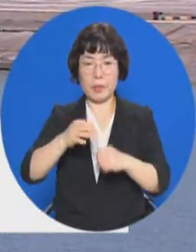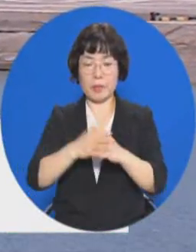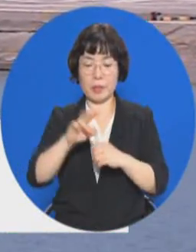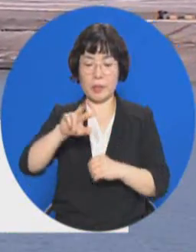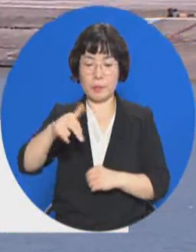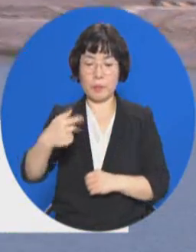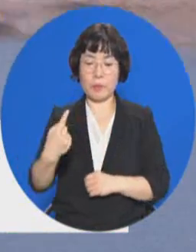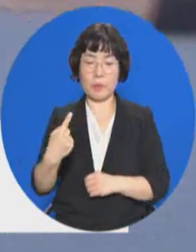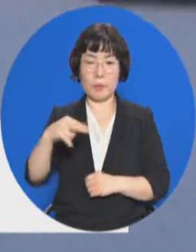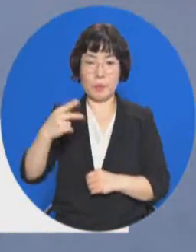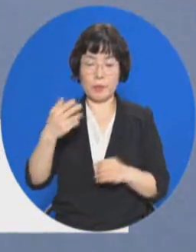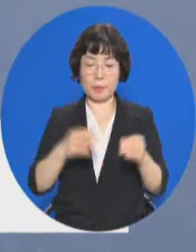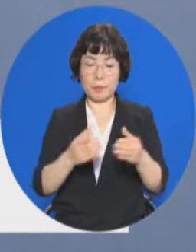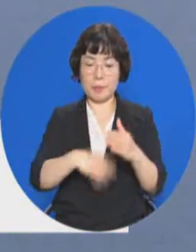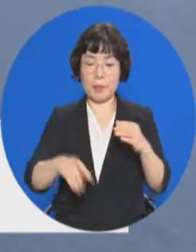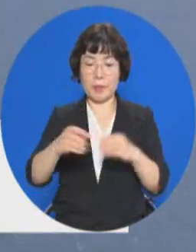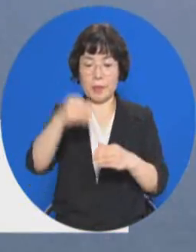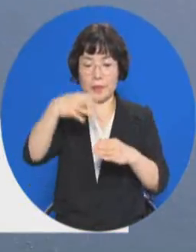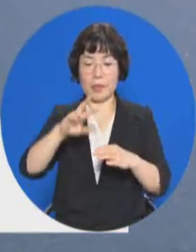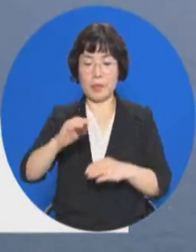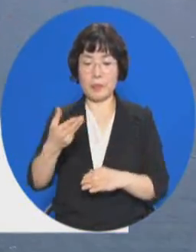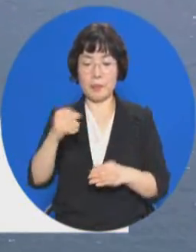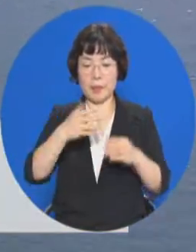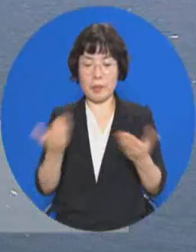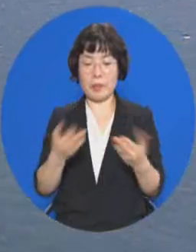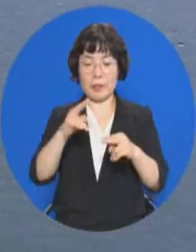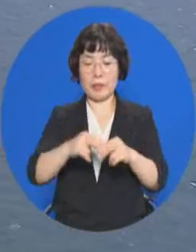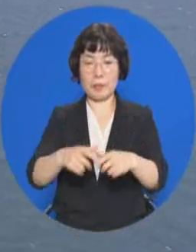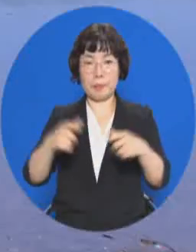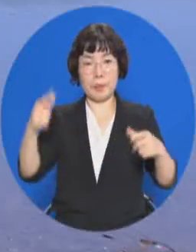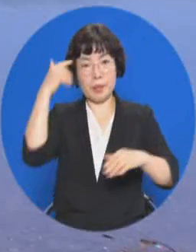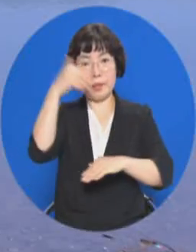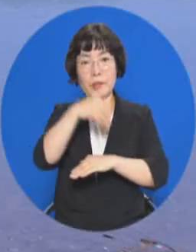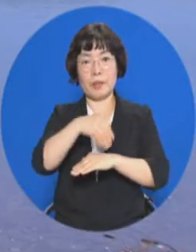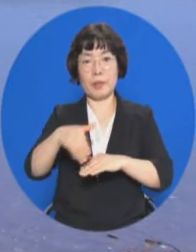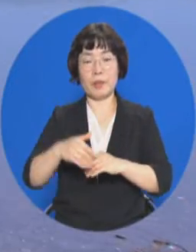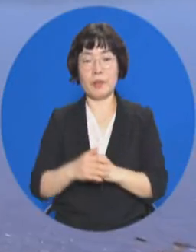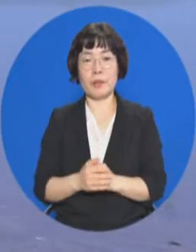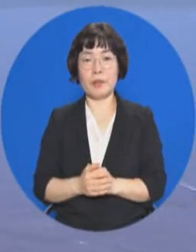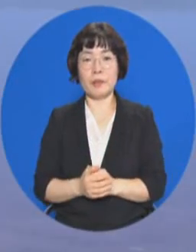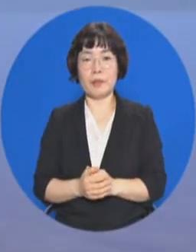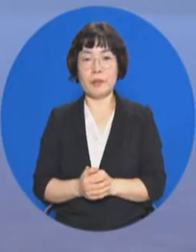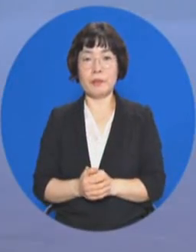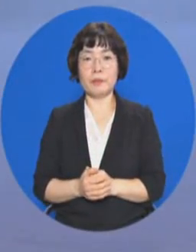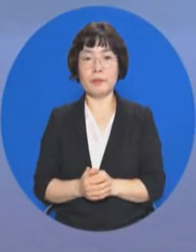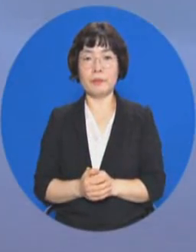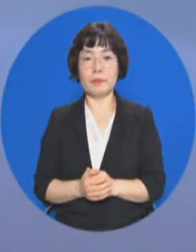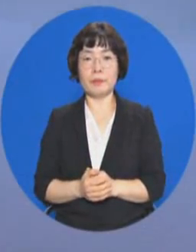15조 원의 부가가치로 28만 개의 일자리가 창출될 것으로 전망하고 있습니다.